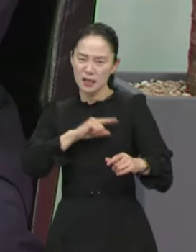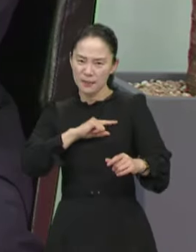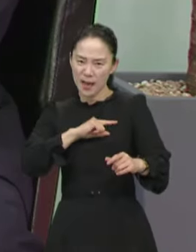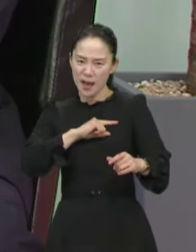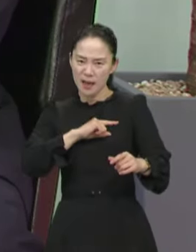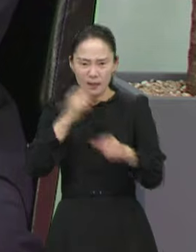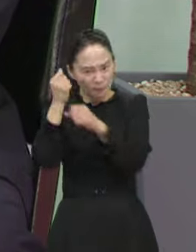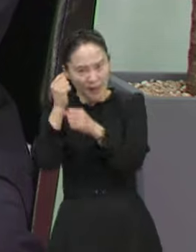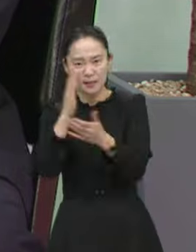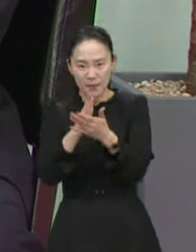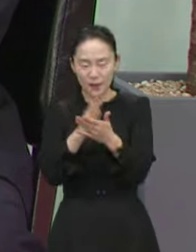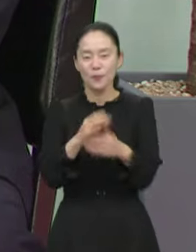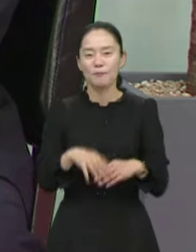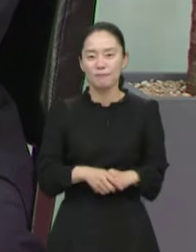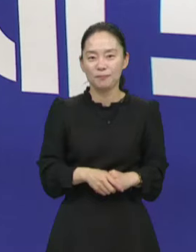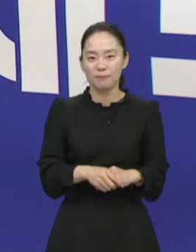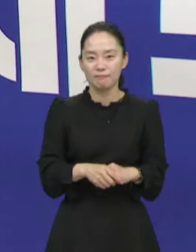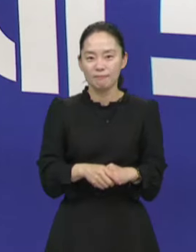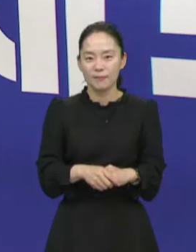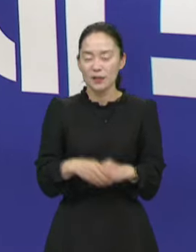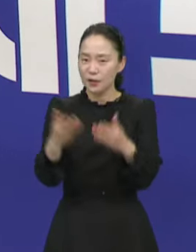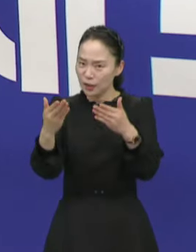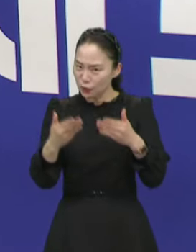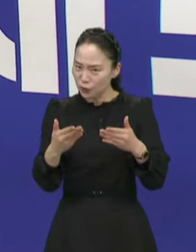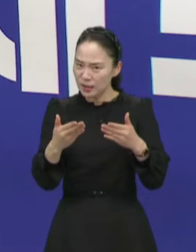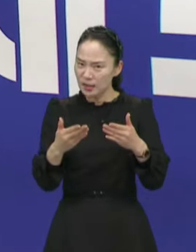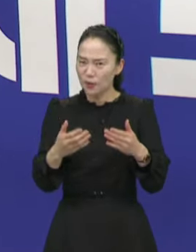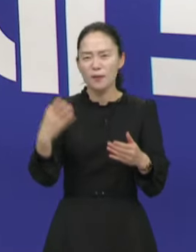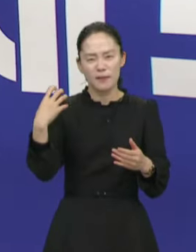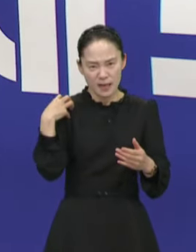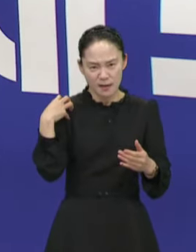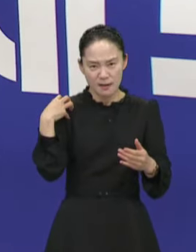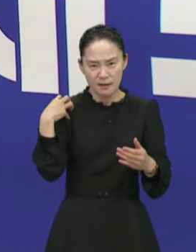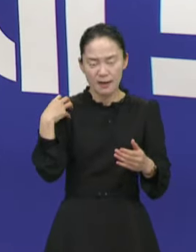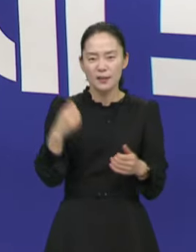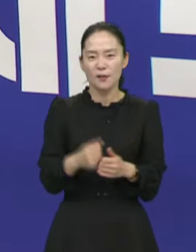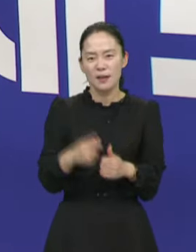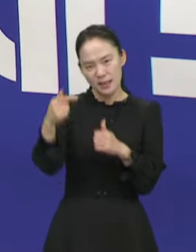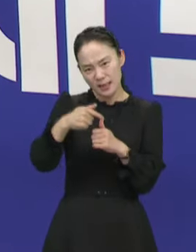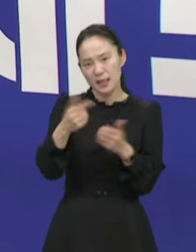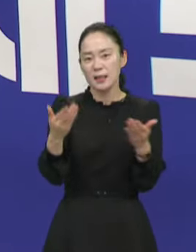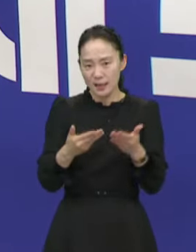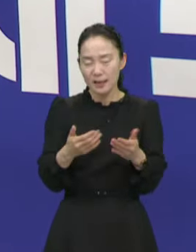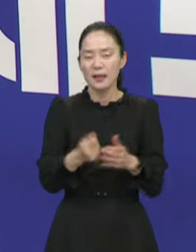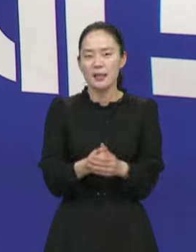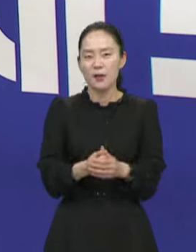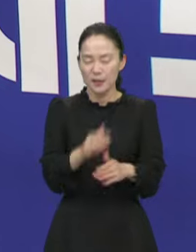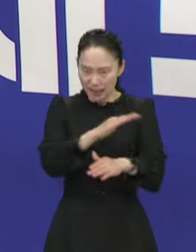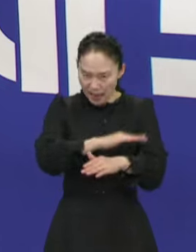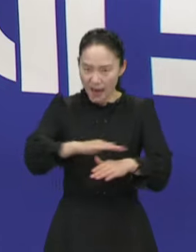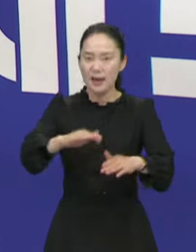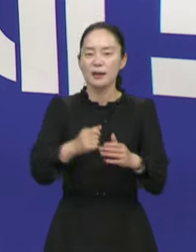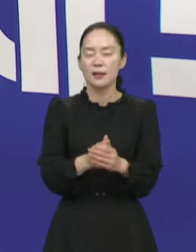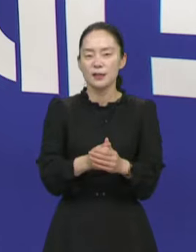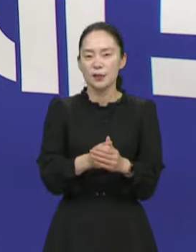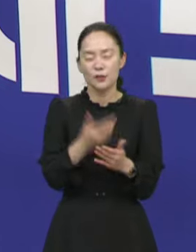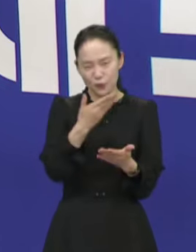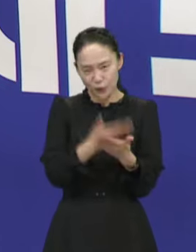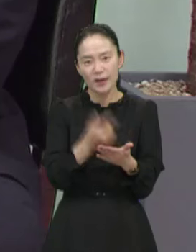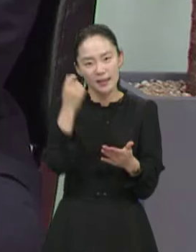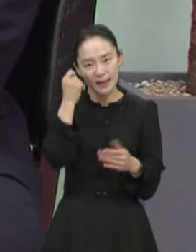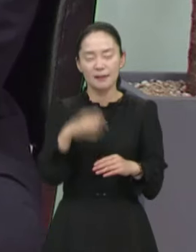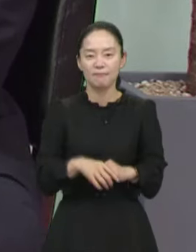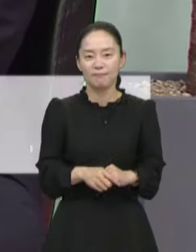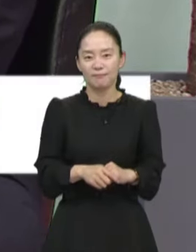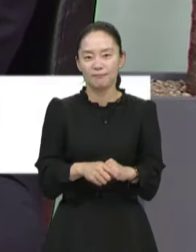않고요 저한테 이미 주신 사명에 대해서 제가 이걸 잘 해내는 일을 제일 중요하게 생각하고